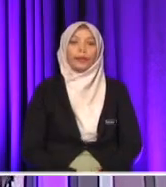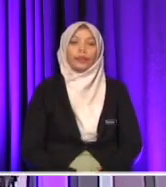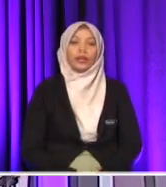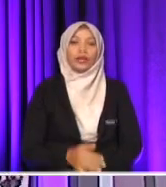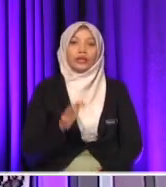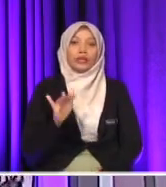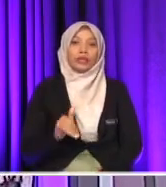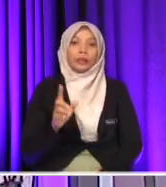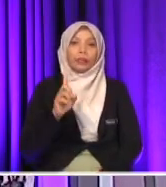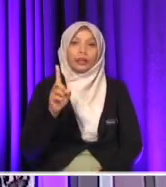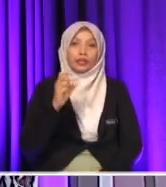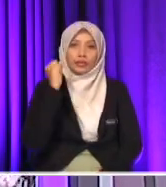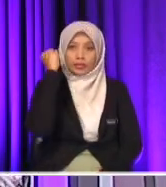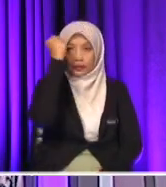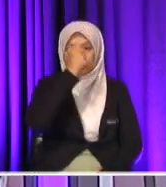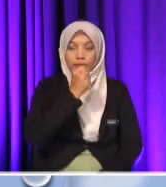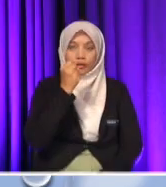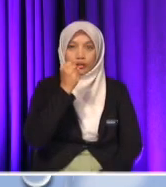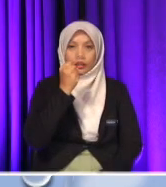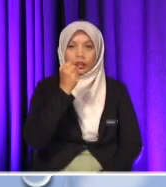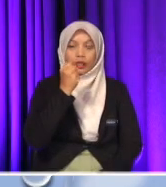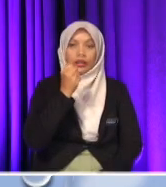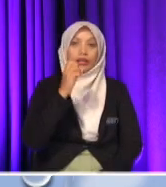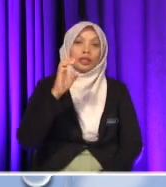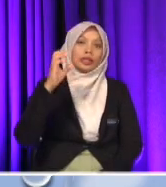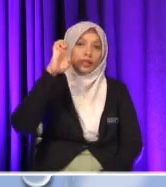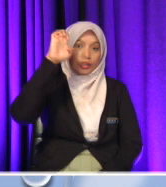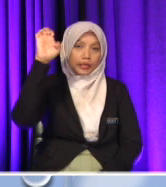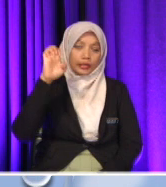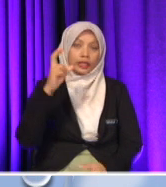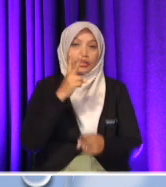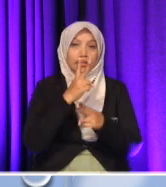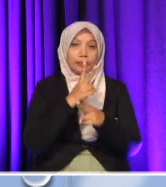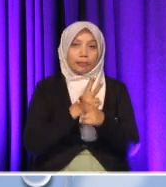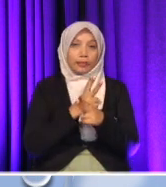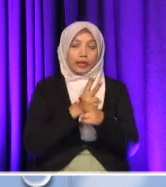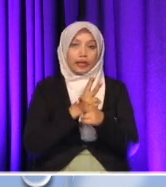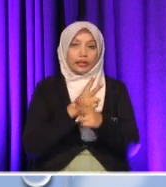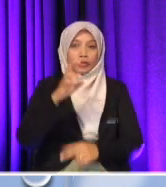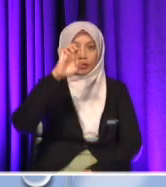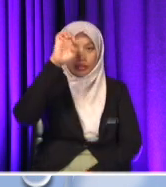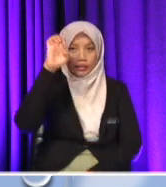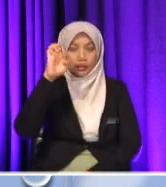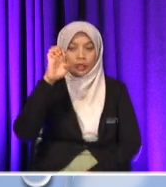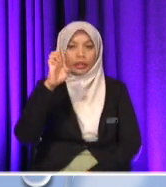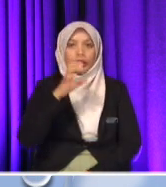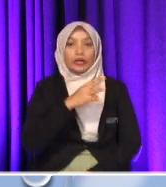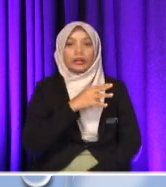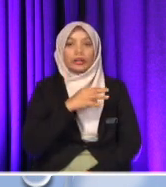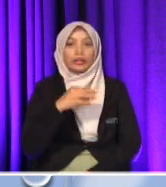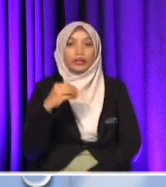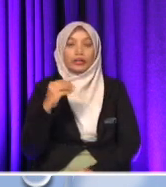yang mana sifat dia adalah cas elektrik itu menyimpan cas elektrik untuk pemuat ni, dia ada boleh dicas dan boleh